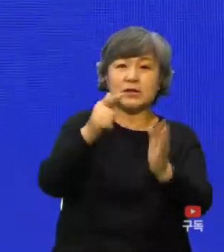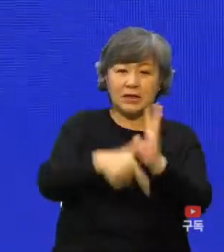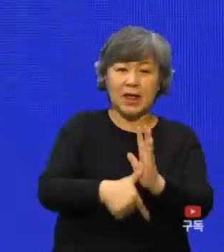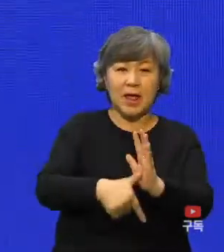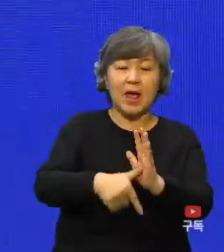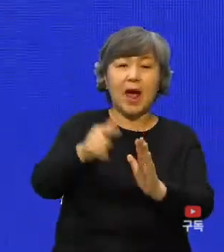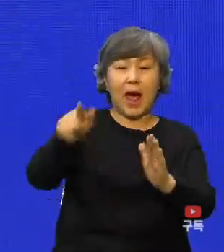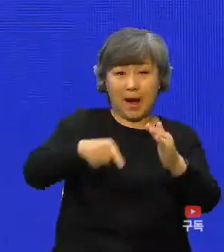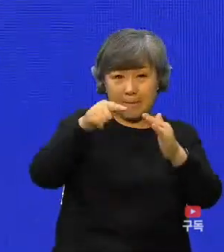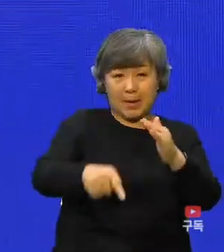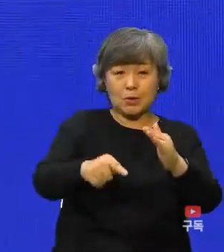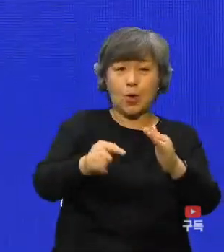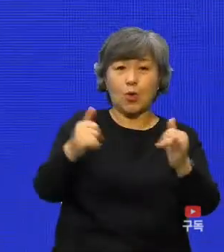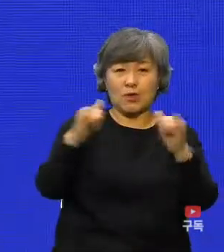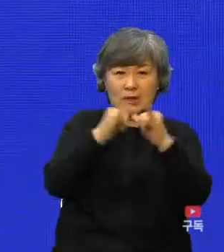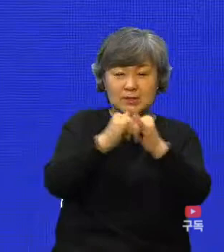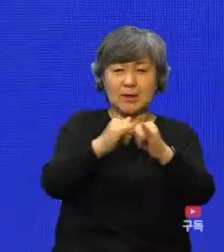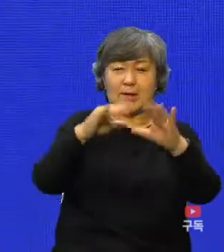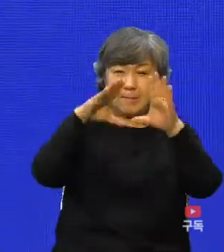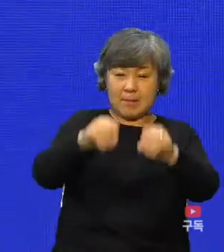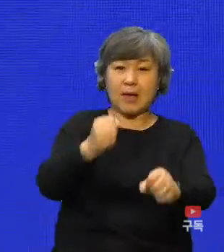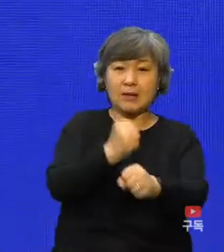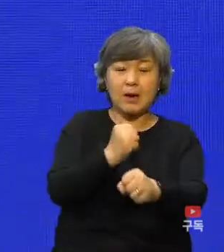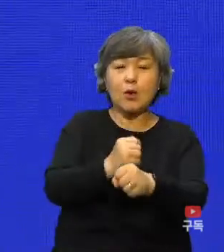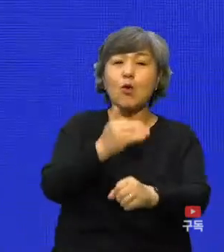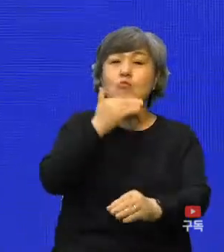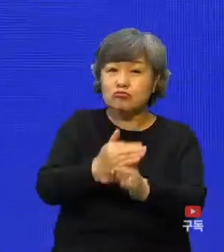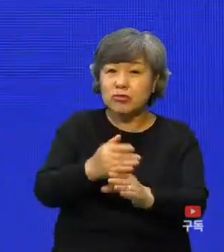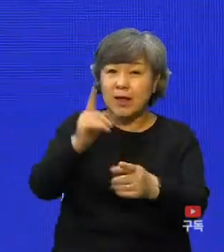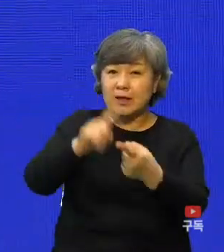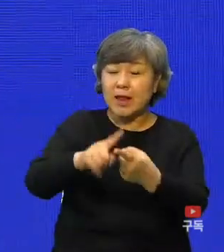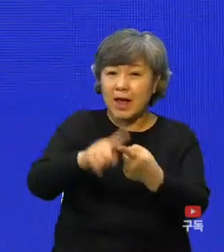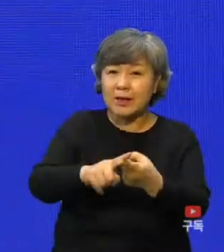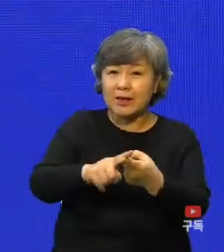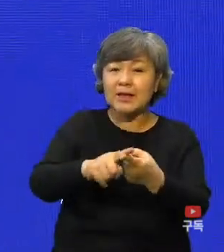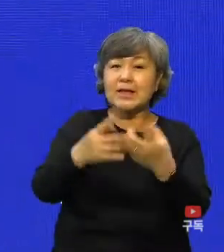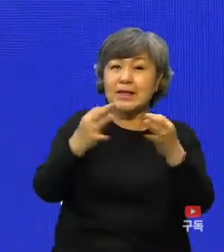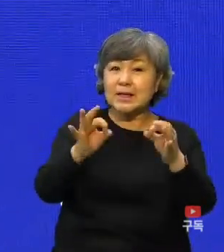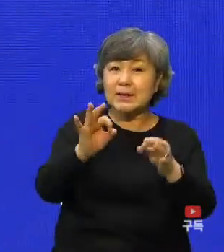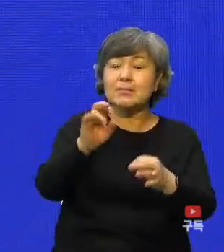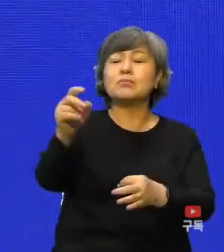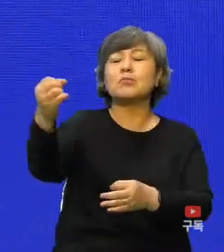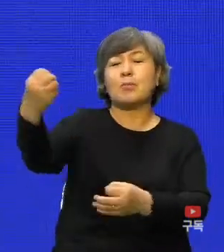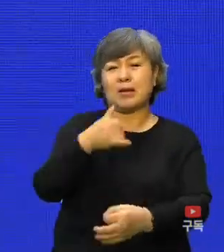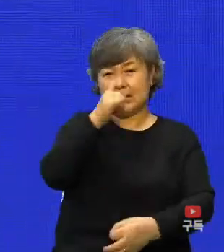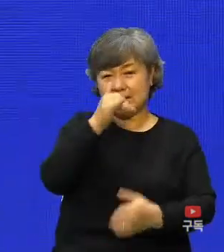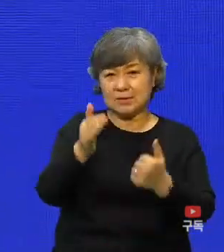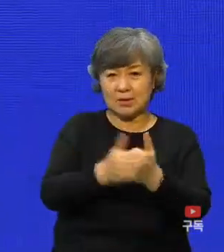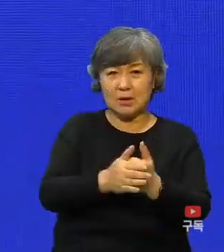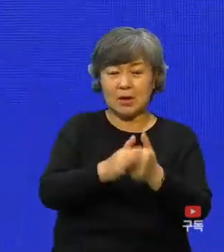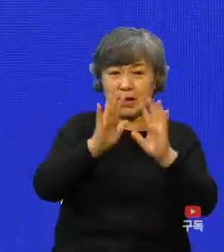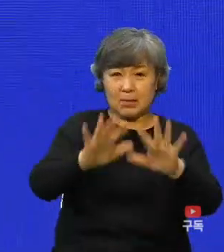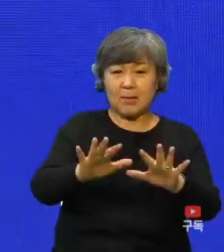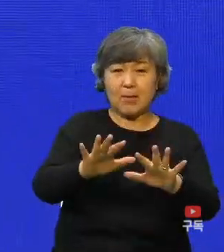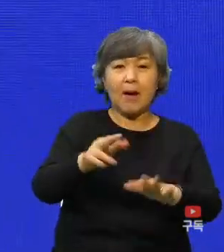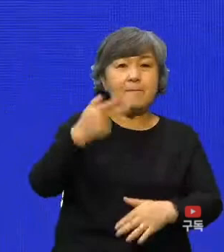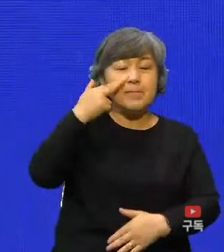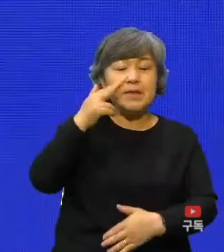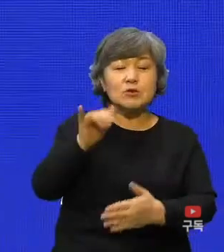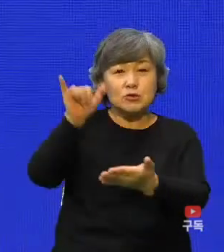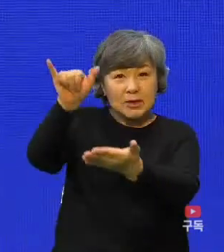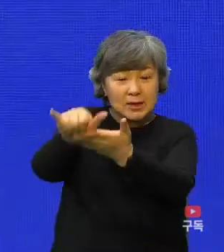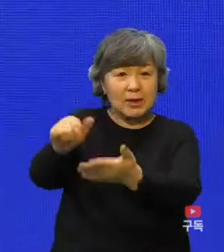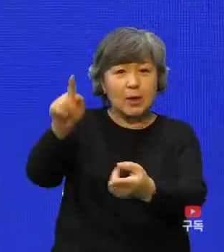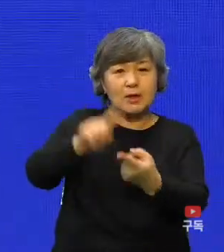종전선언을 제안하셨고, 북의 김여정 부부장으로부터 이에 호응하는 메시지가 있었습니다. 저는 이번 워싱턴 방문을 통해